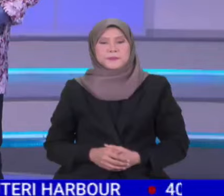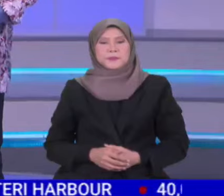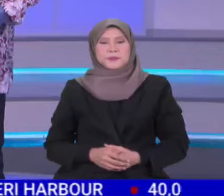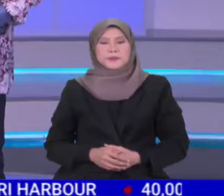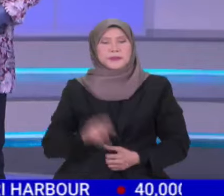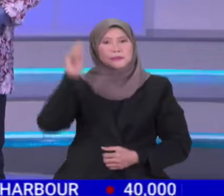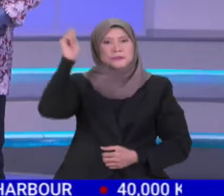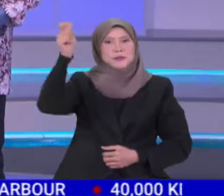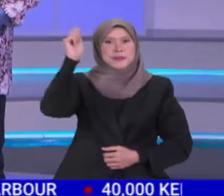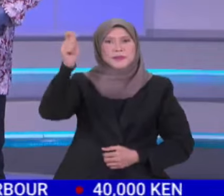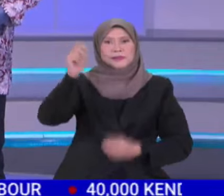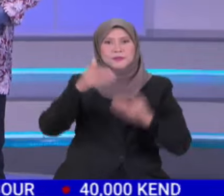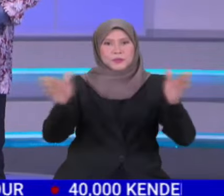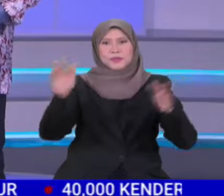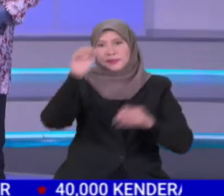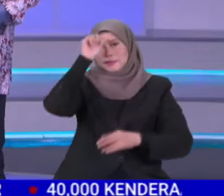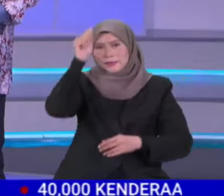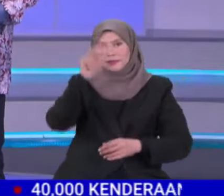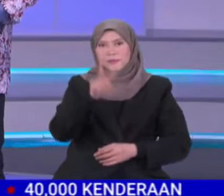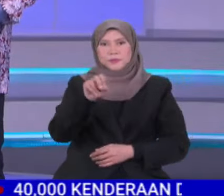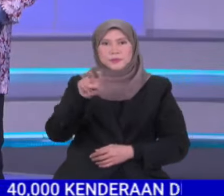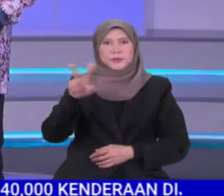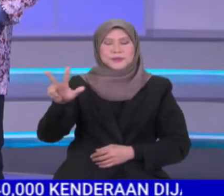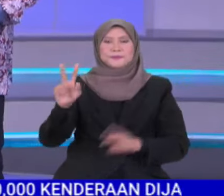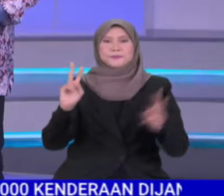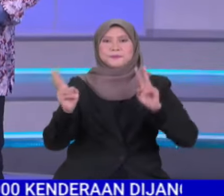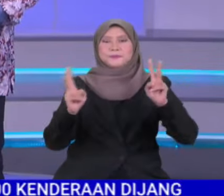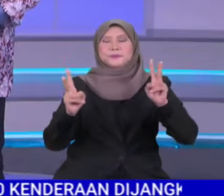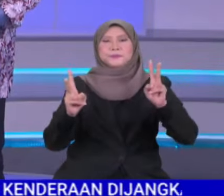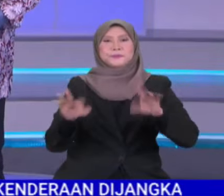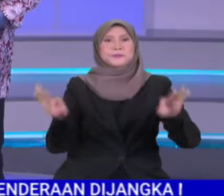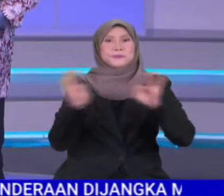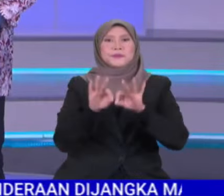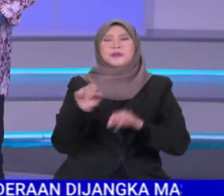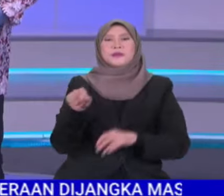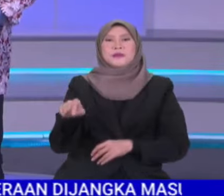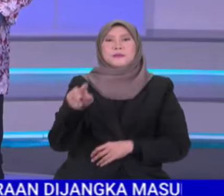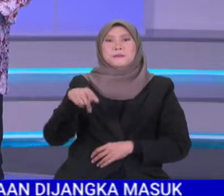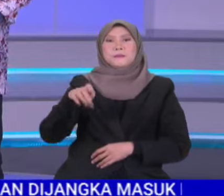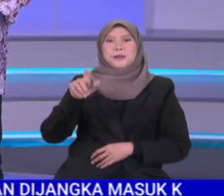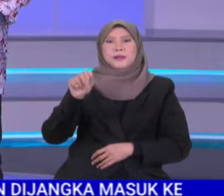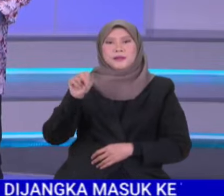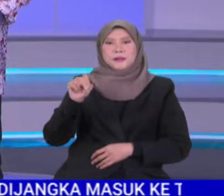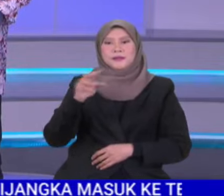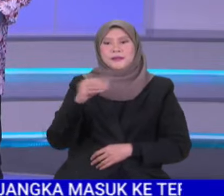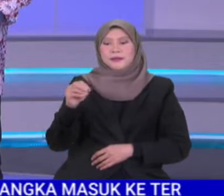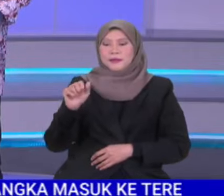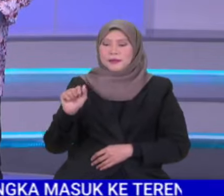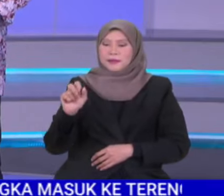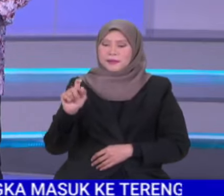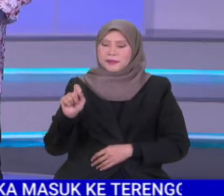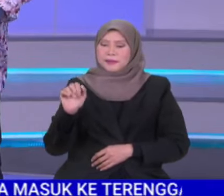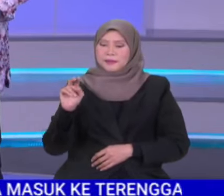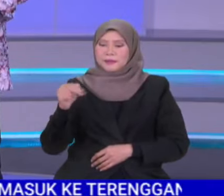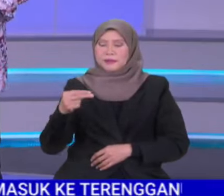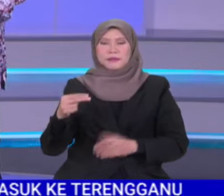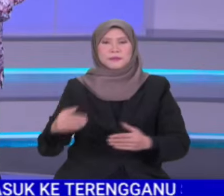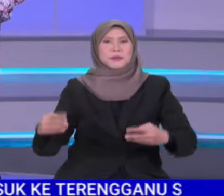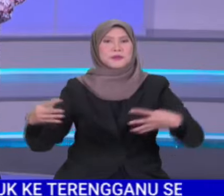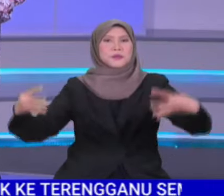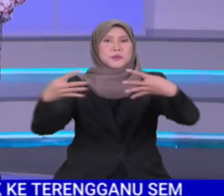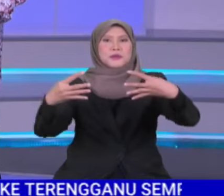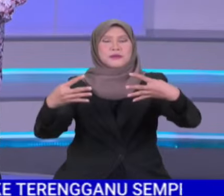Ini pula badminton terbuka India 2023. Beregu wanita utama negara, Pearlie Tan dan M. Tinah mara ke suku akhir